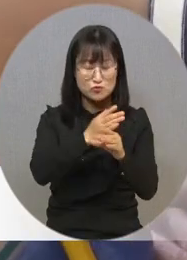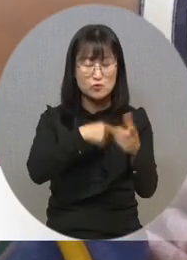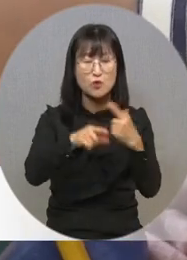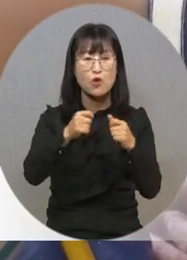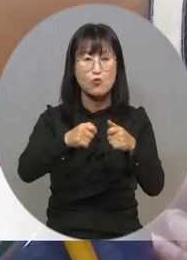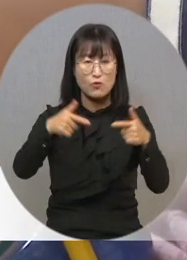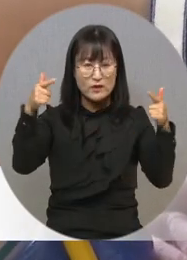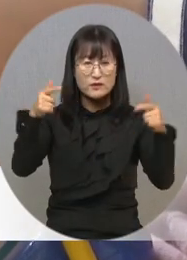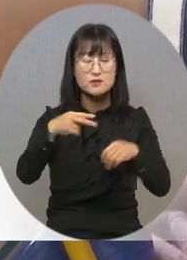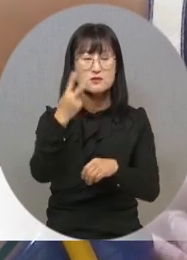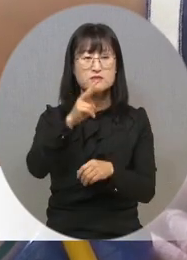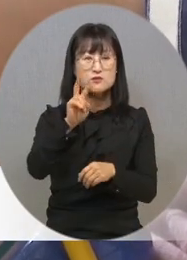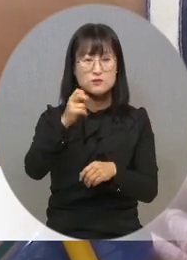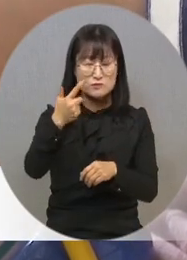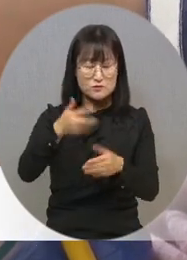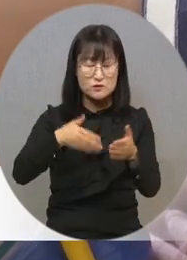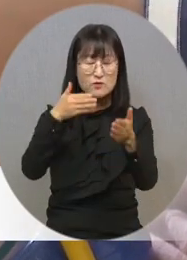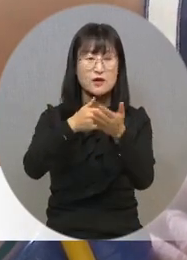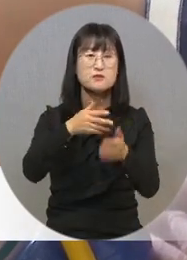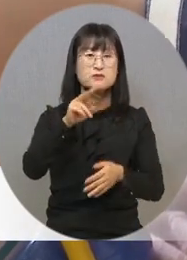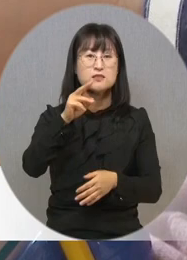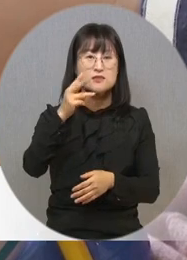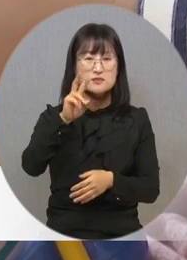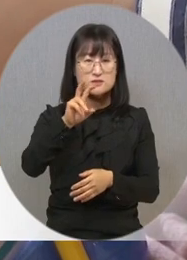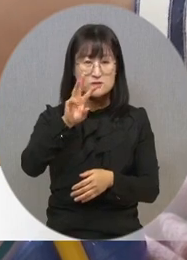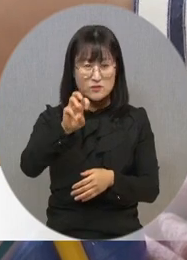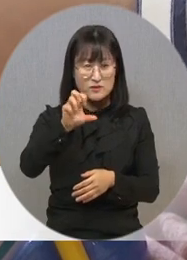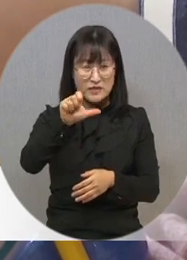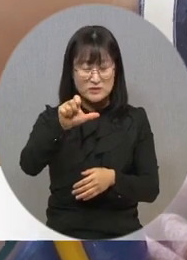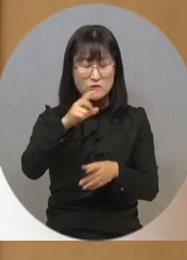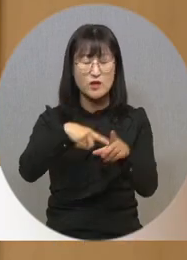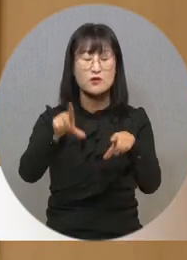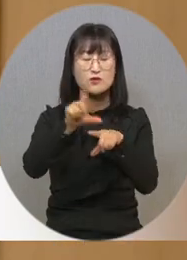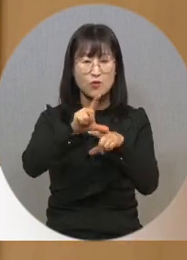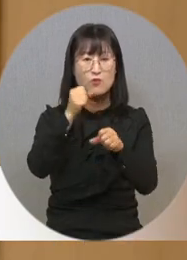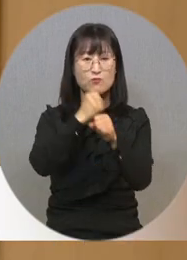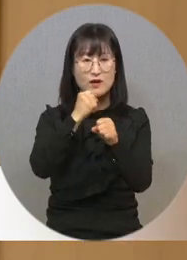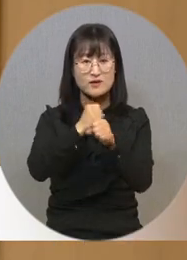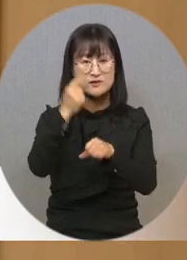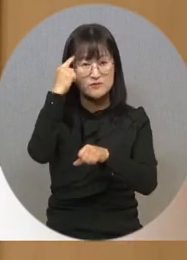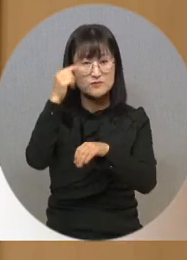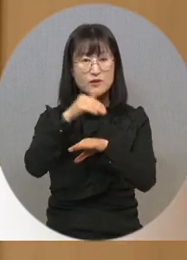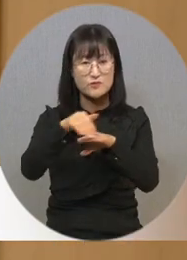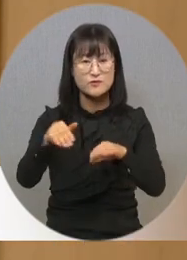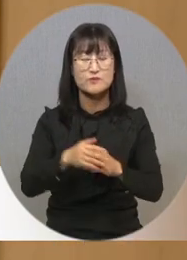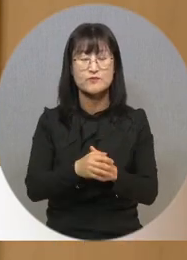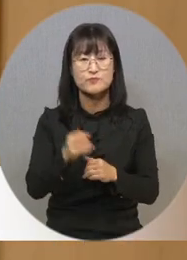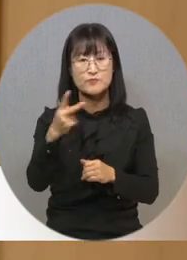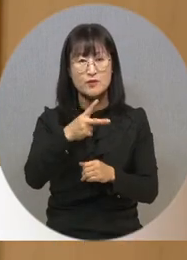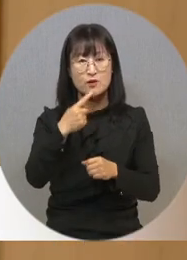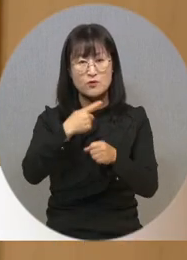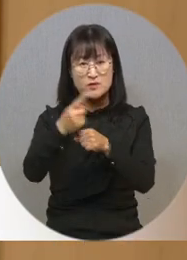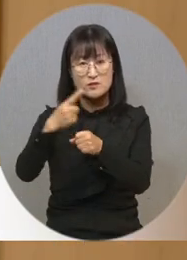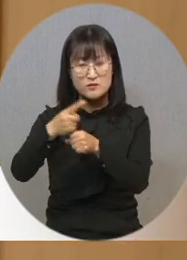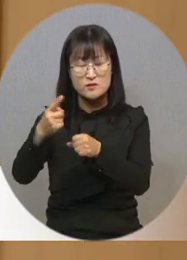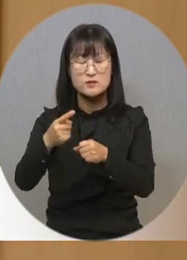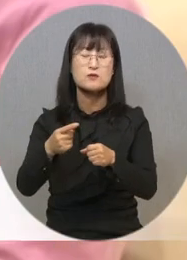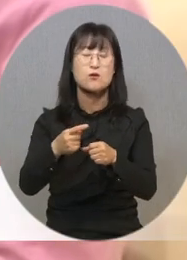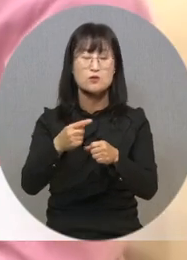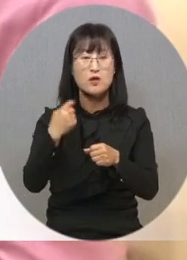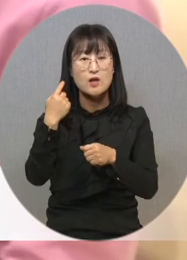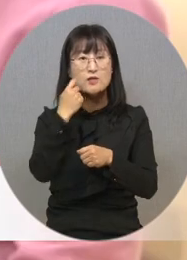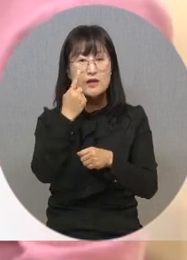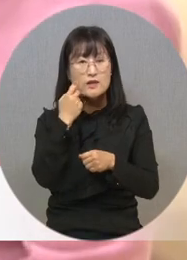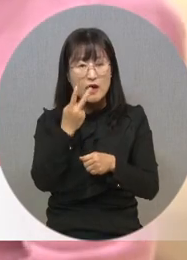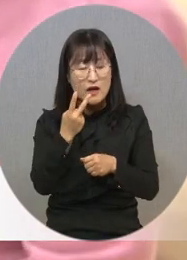확대해 2026년까지 35개소를 추가 지정할 예정입니다. 또한 매년 영세아의 신체